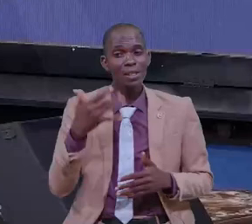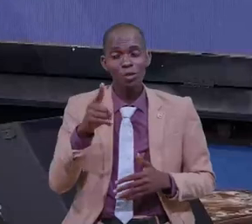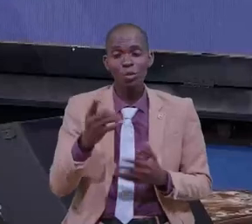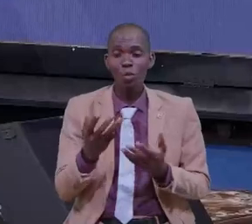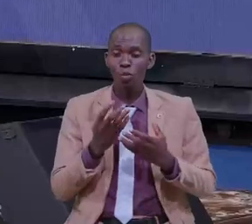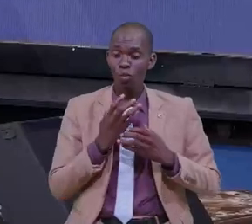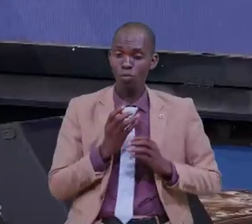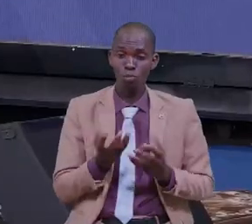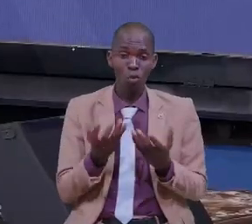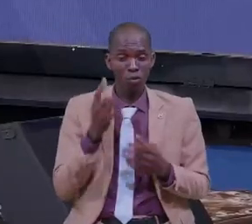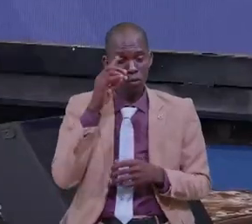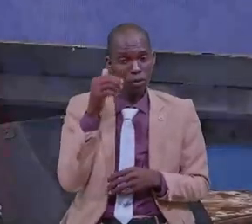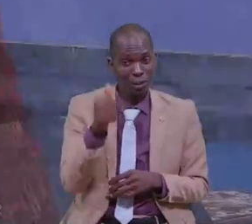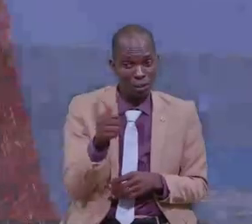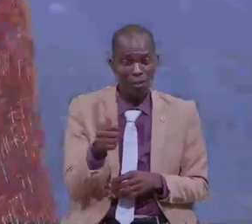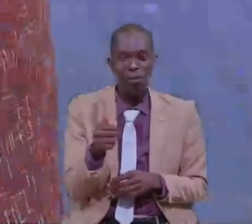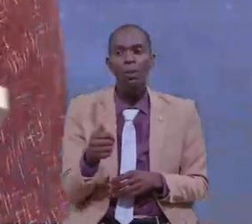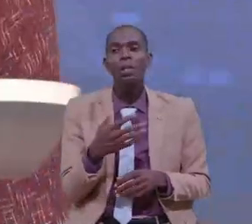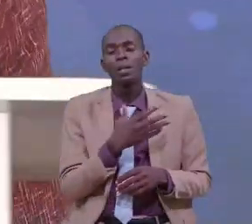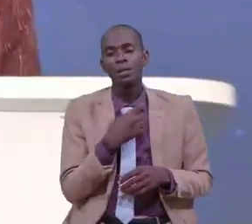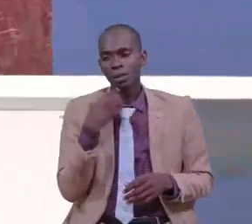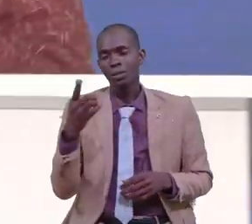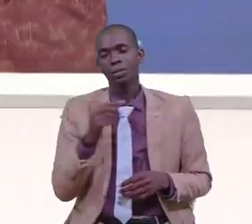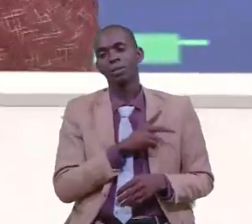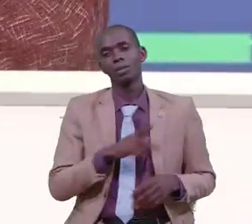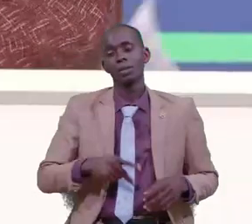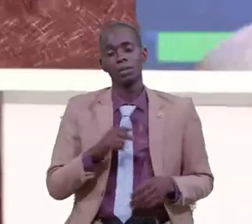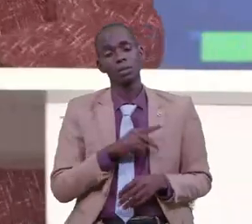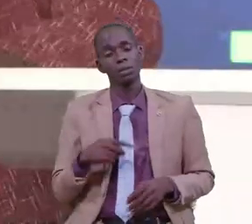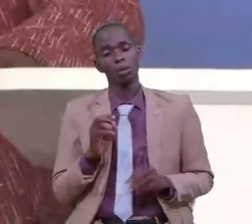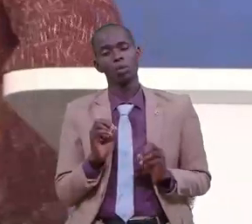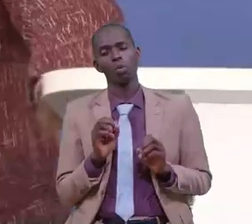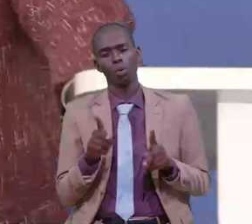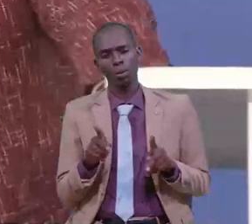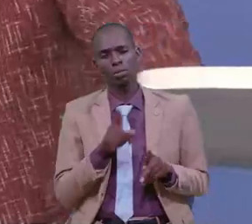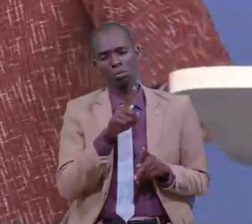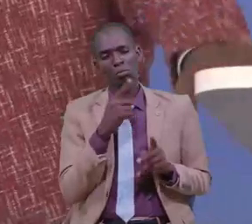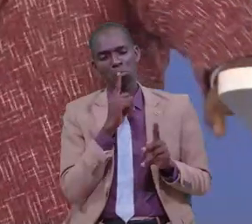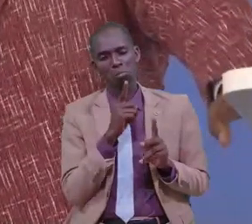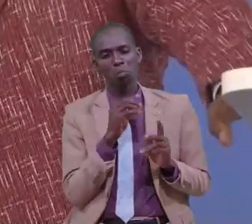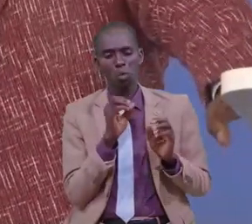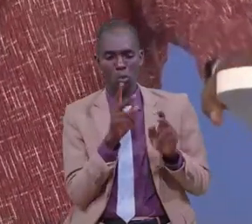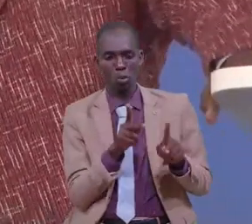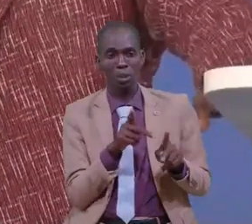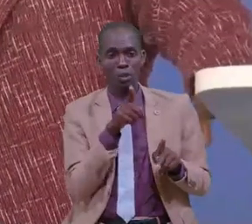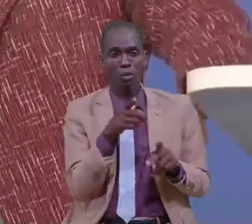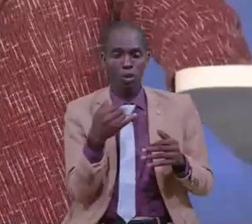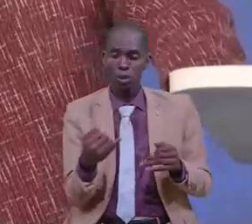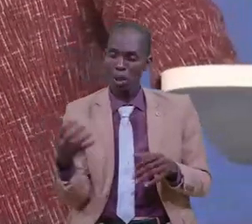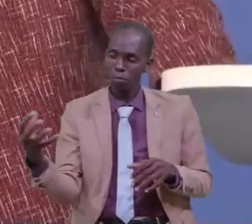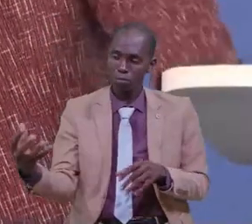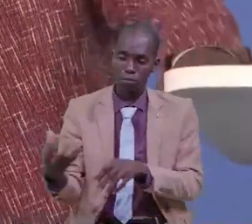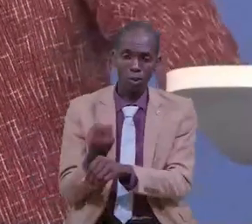lui-même, il a dit ça au roi. Le roi dit, d'accord, prends Mardoché.